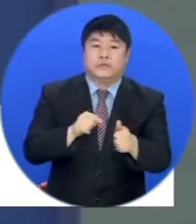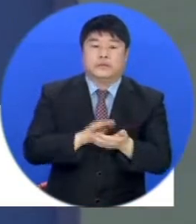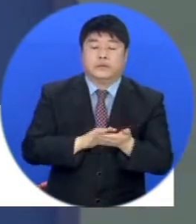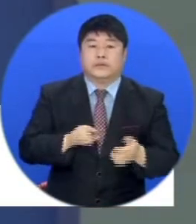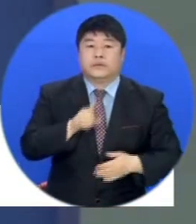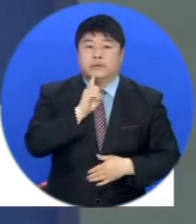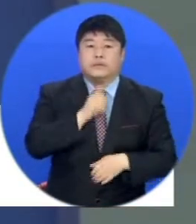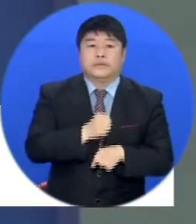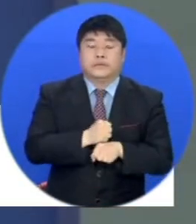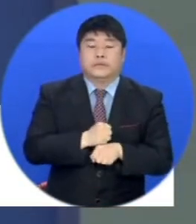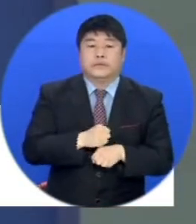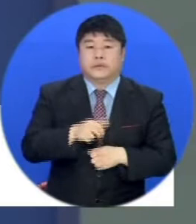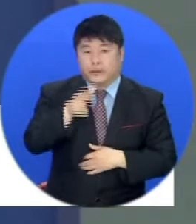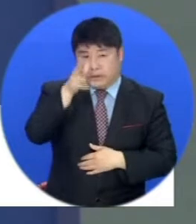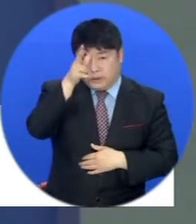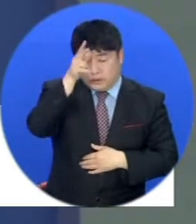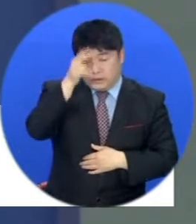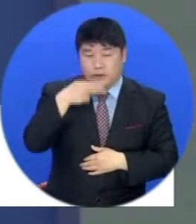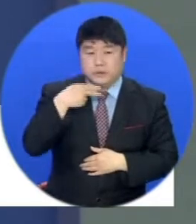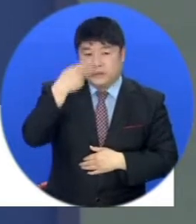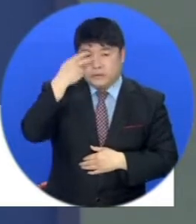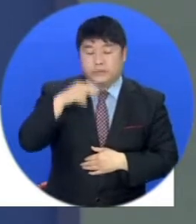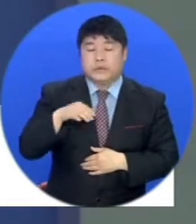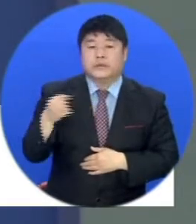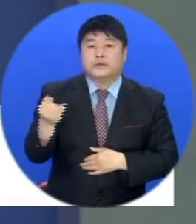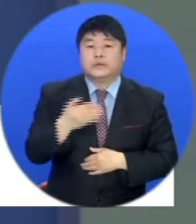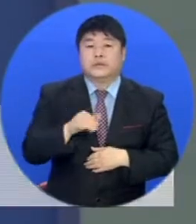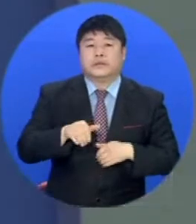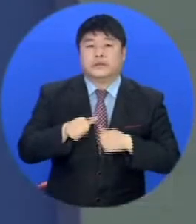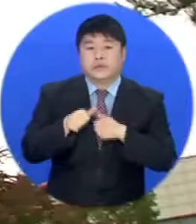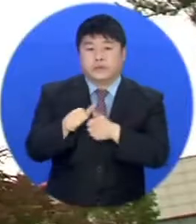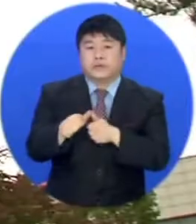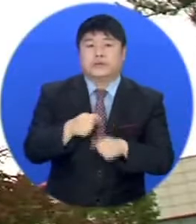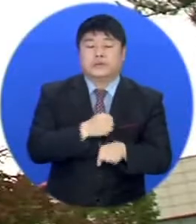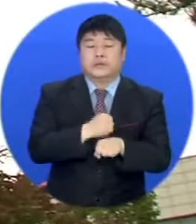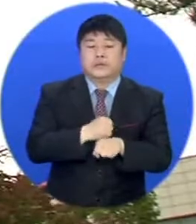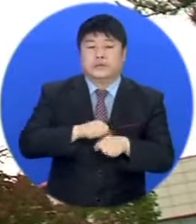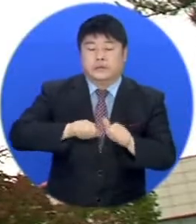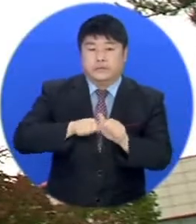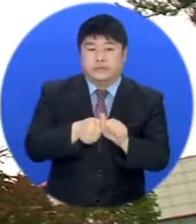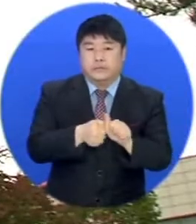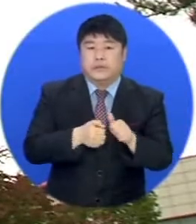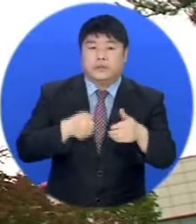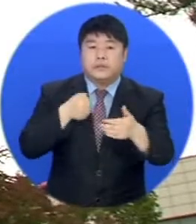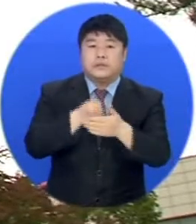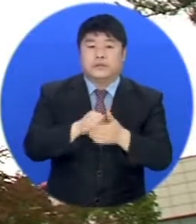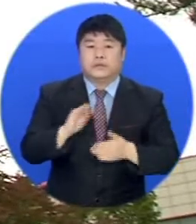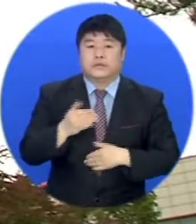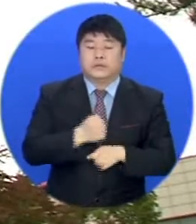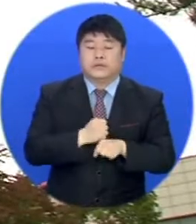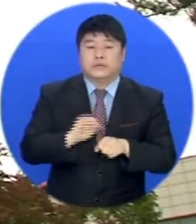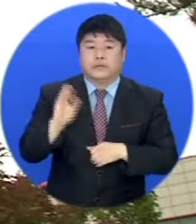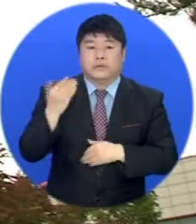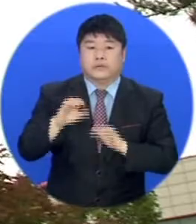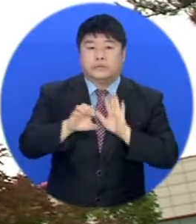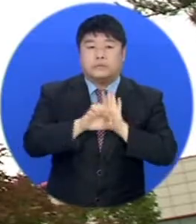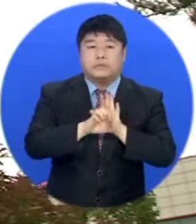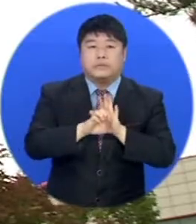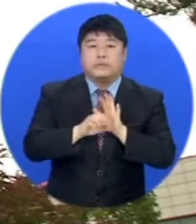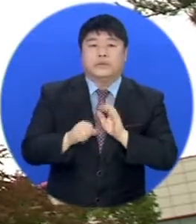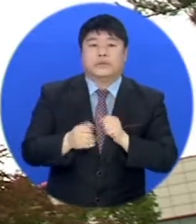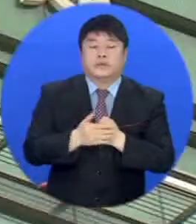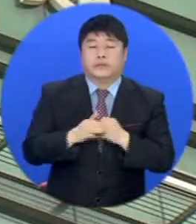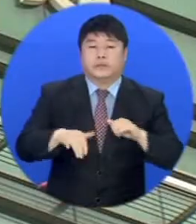밝혔습니다. 경찰은 음주 수치에 따른 기준에 따라 징계 수위가 결정됐다며 최근 코로나로 인한